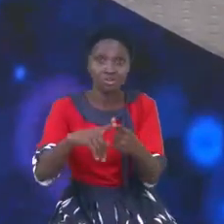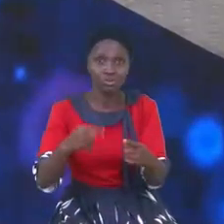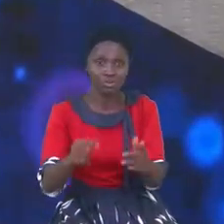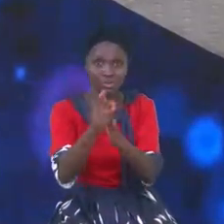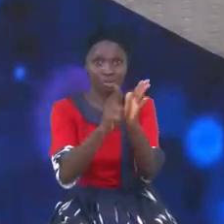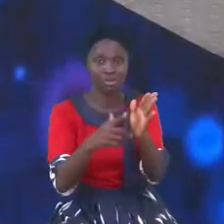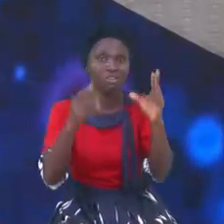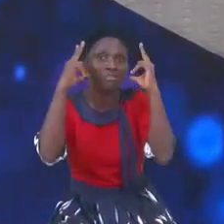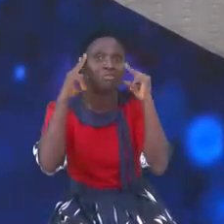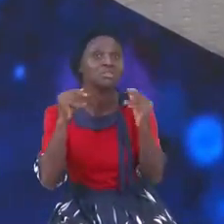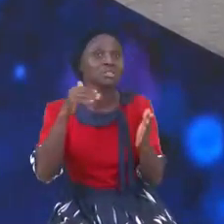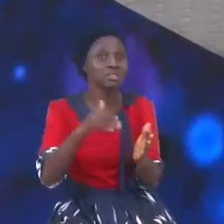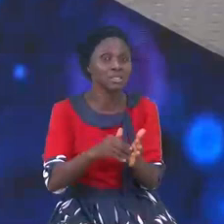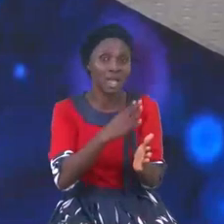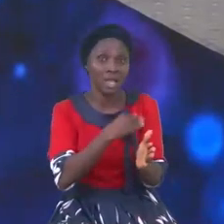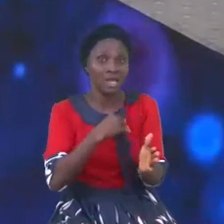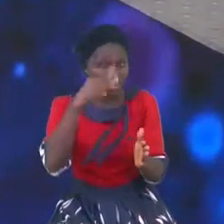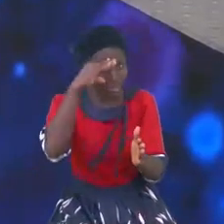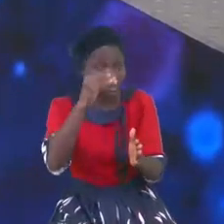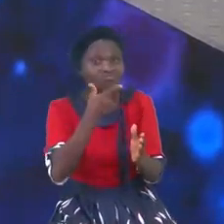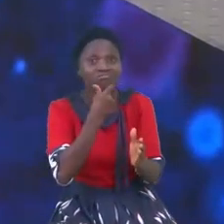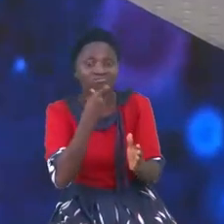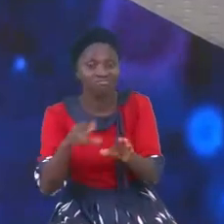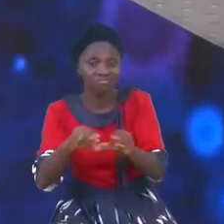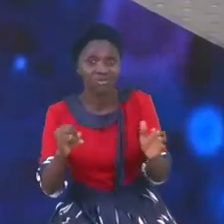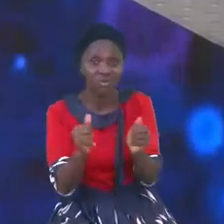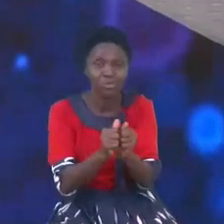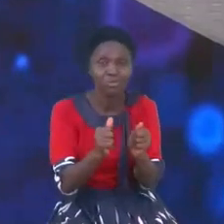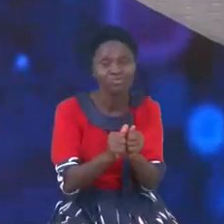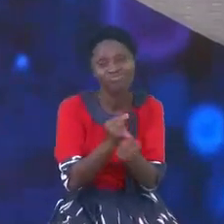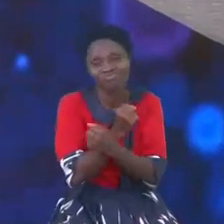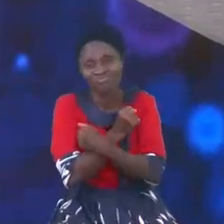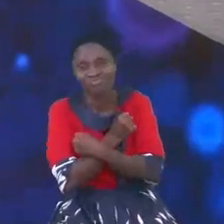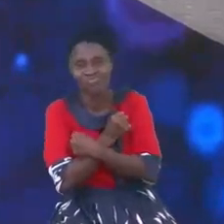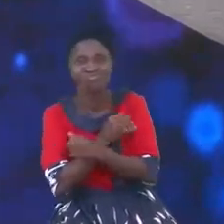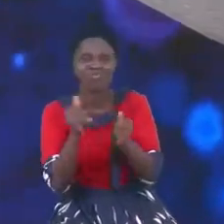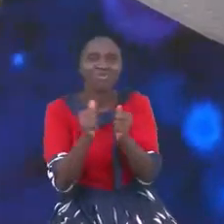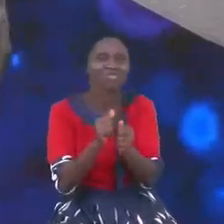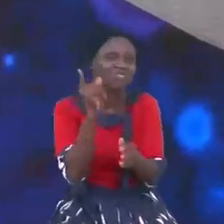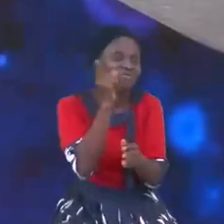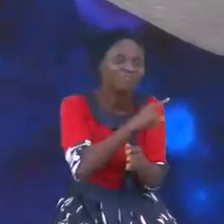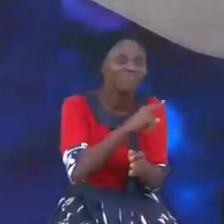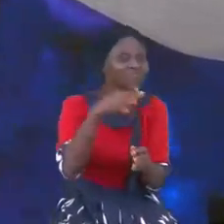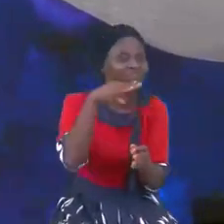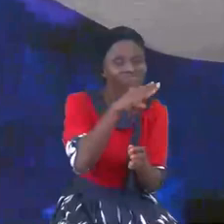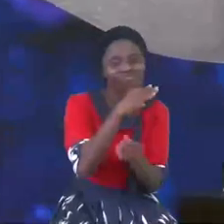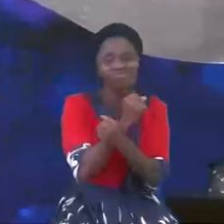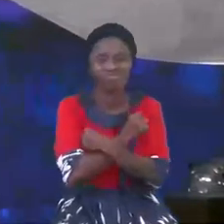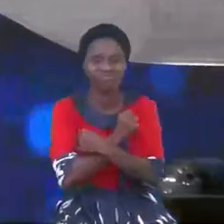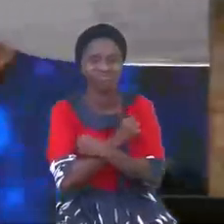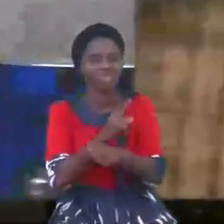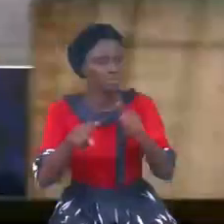avec affection, avec sourire, avec enthousiasme. Mais cela n'est pas pour ton bien. On doit